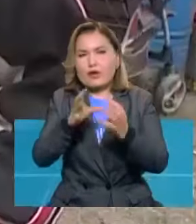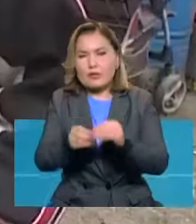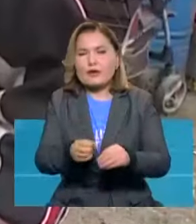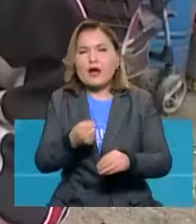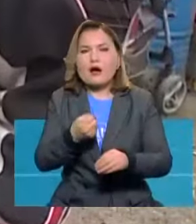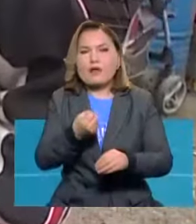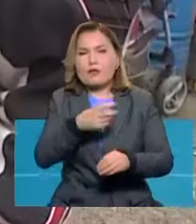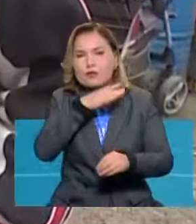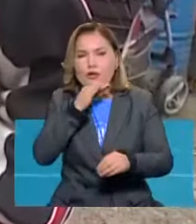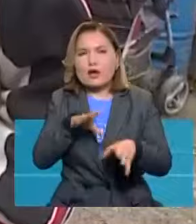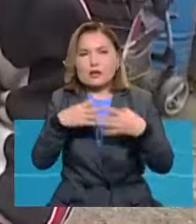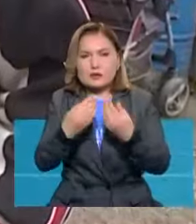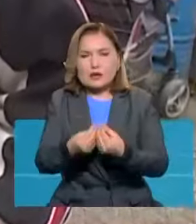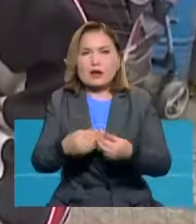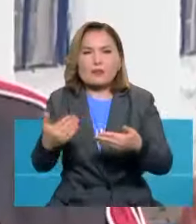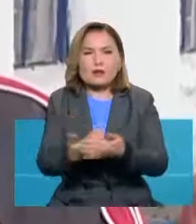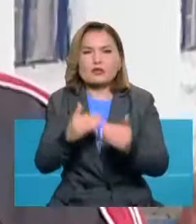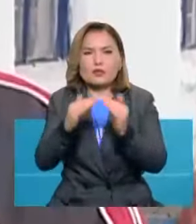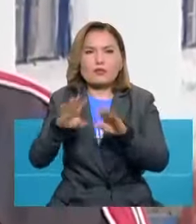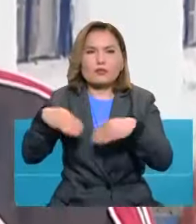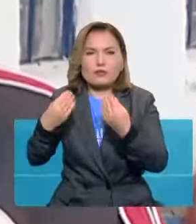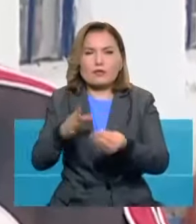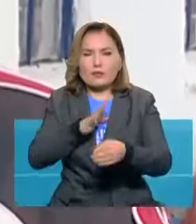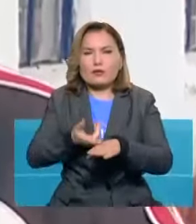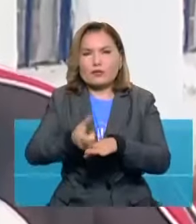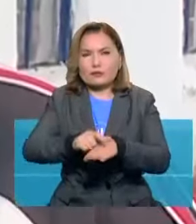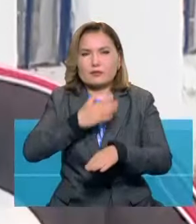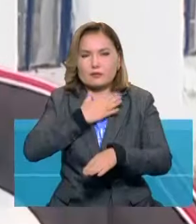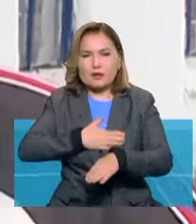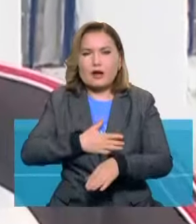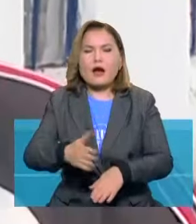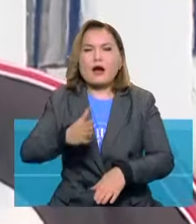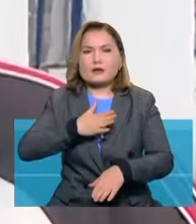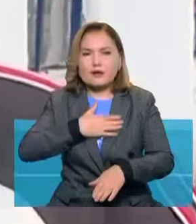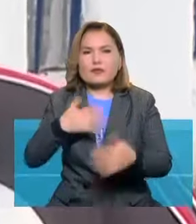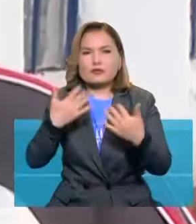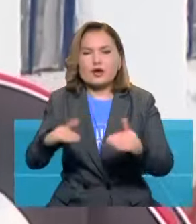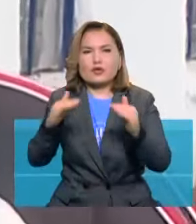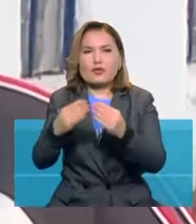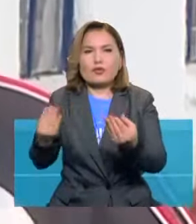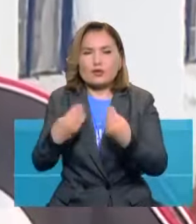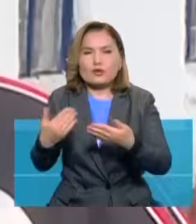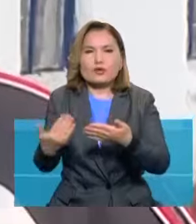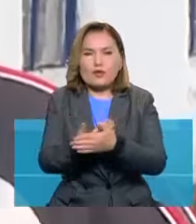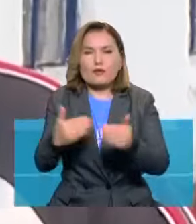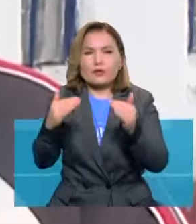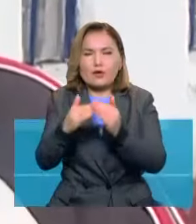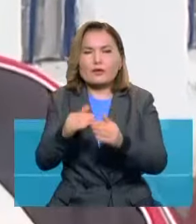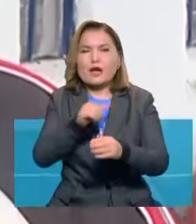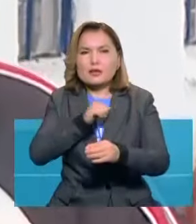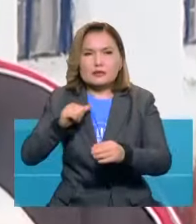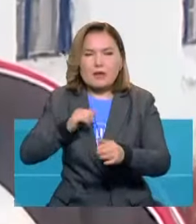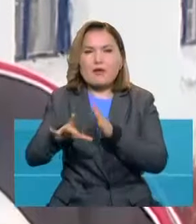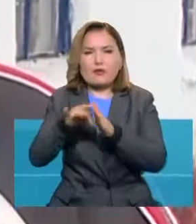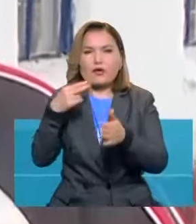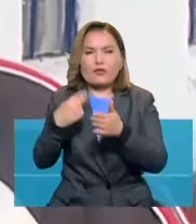семьям из Красной Поляны и Аксу предоставили другое. Нам уже дали новый дом, спасибо большое. Мы его сами выбрали,